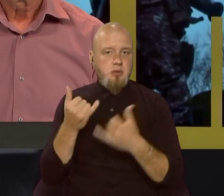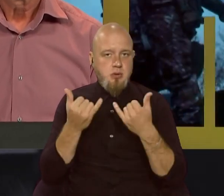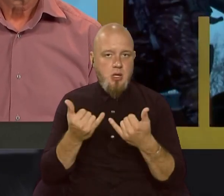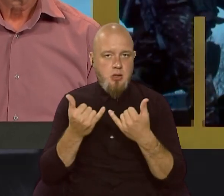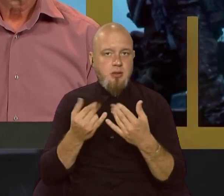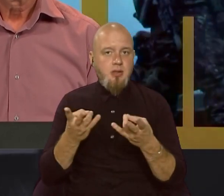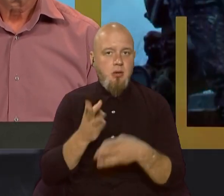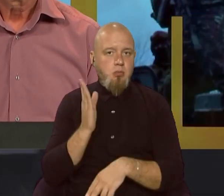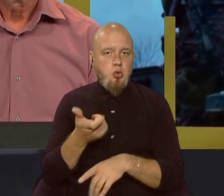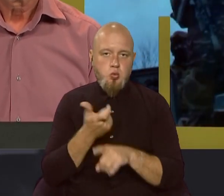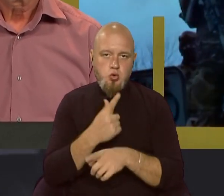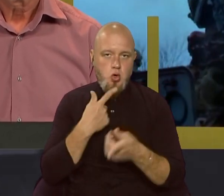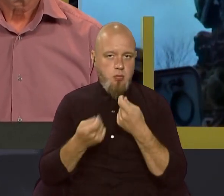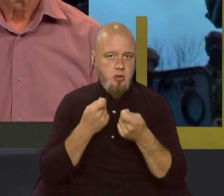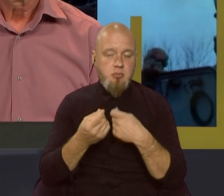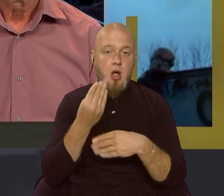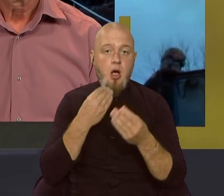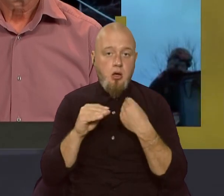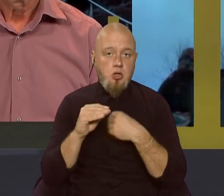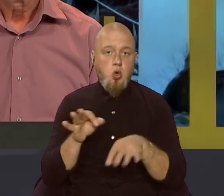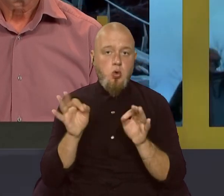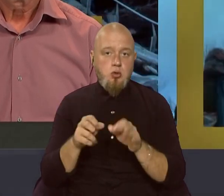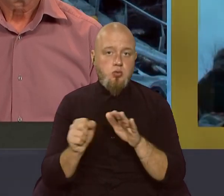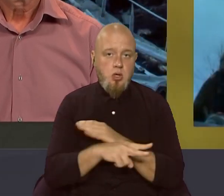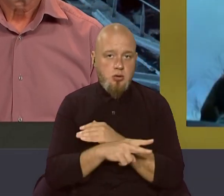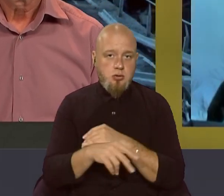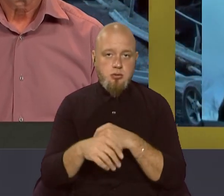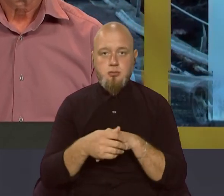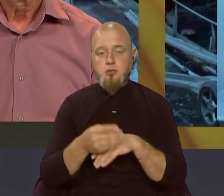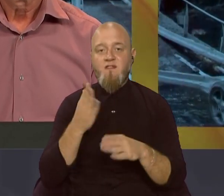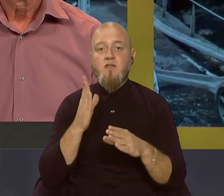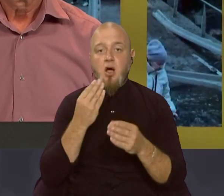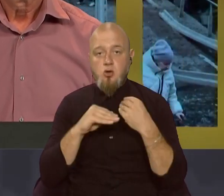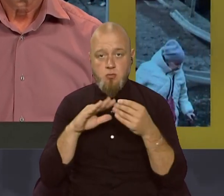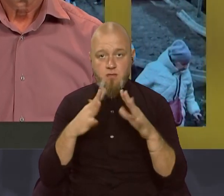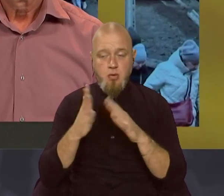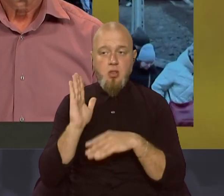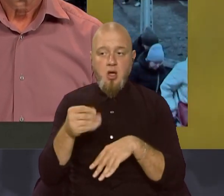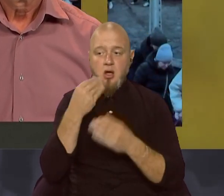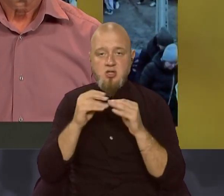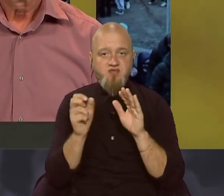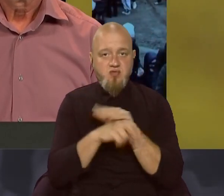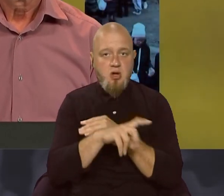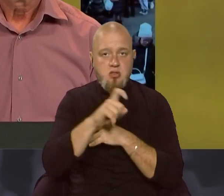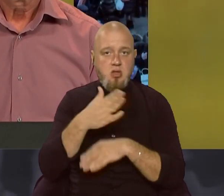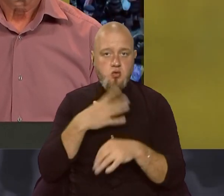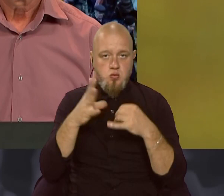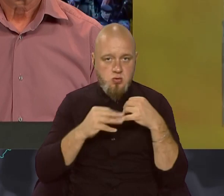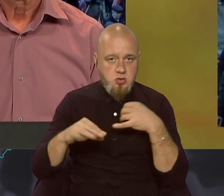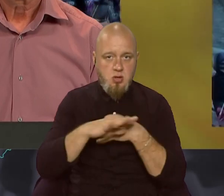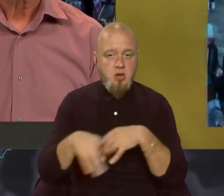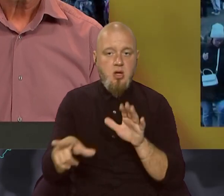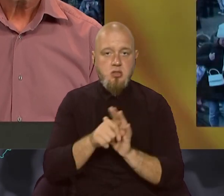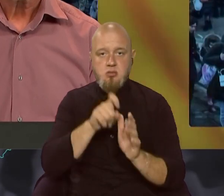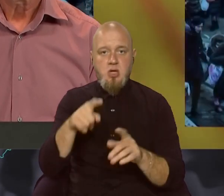Їм зараз треба бути дуже обережними, а краще одразу тікати. В кращому випадку, нехай краще тікають з нашої землі разом